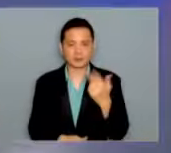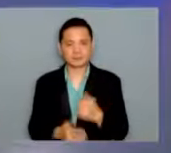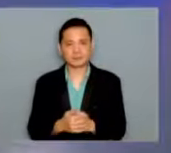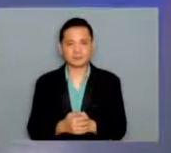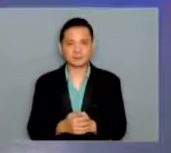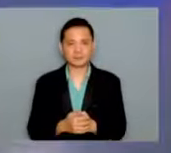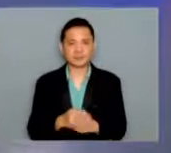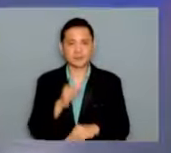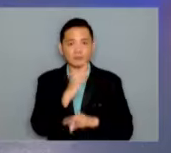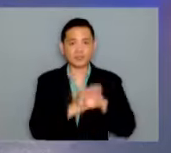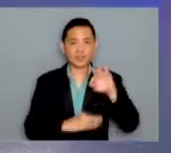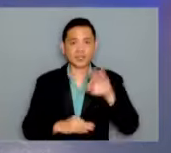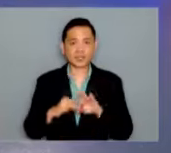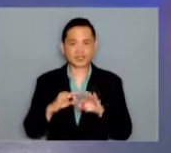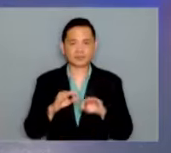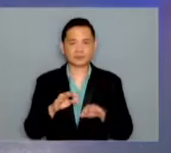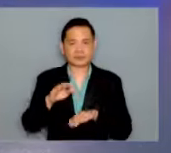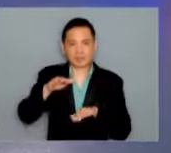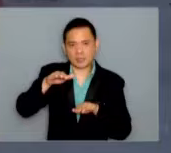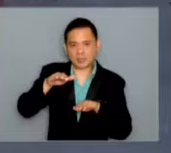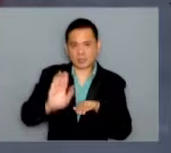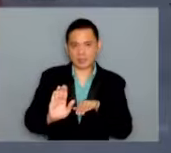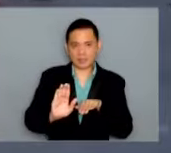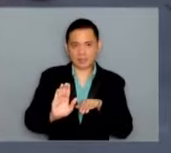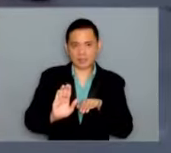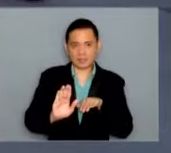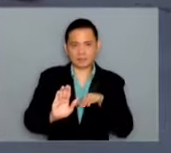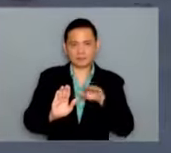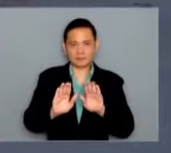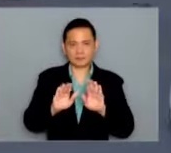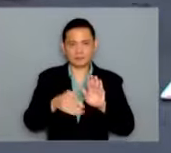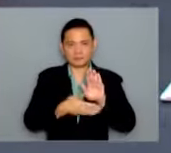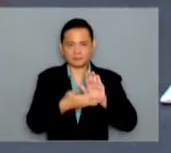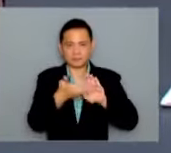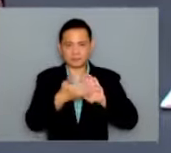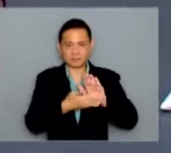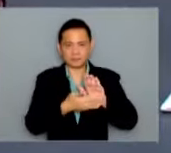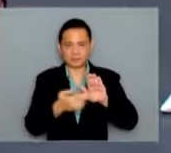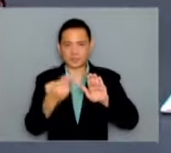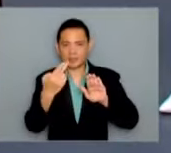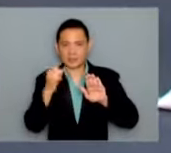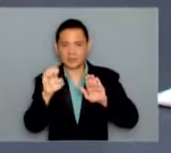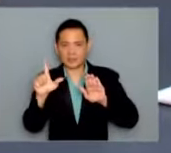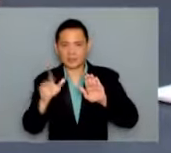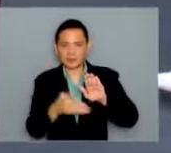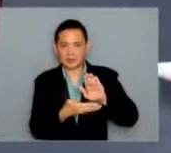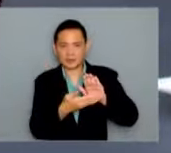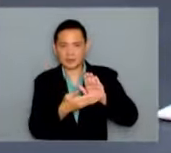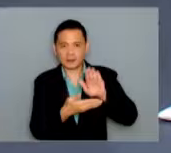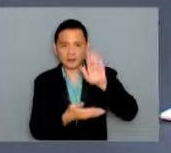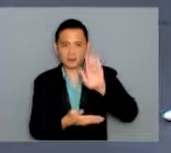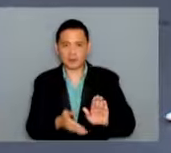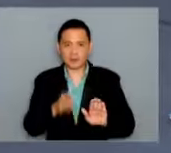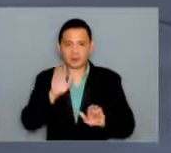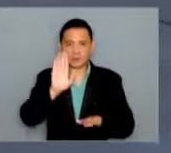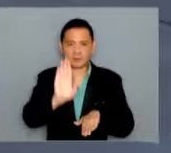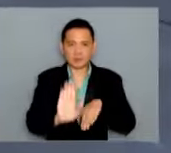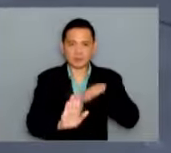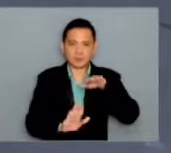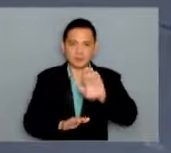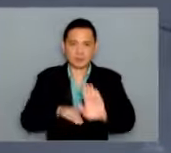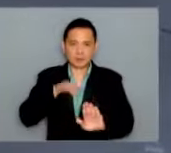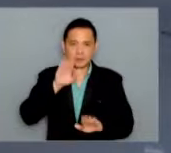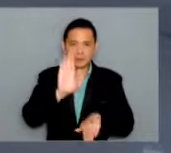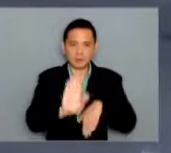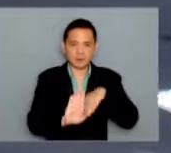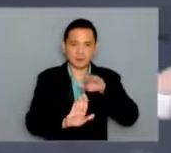mo, heel yung nag-first na nag-land. So normal, ito yung very common kasi when you walk, biomechanic, di